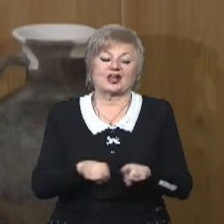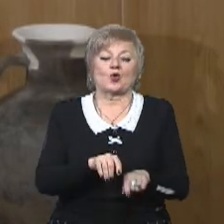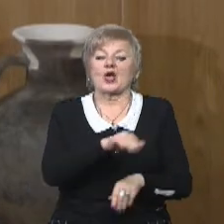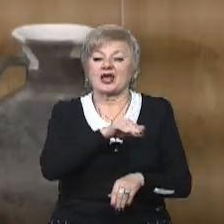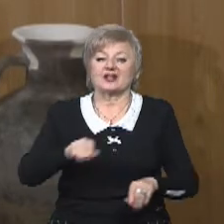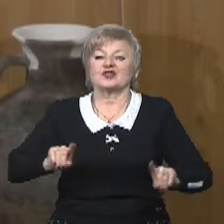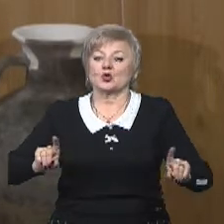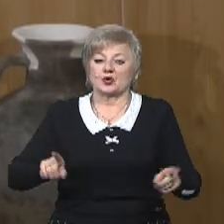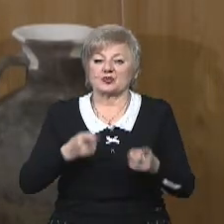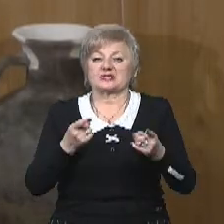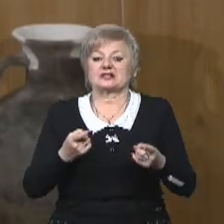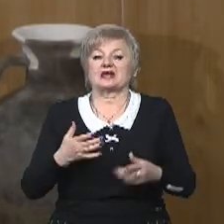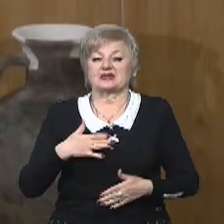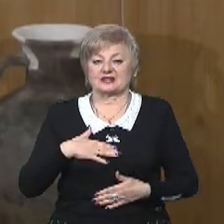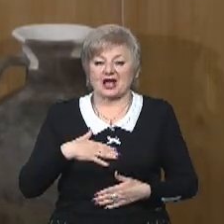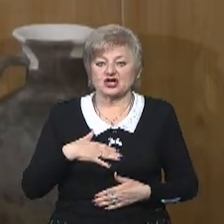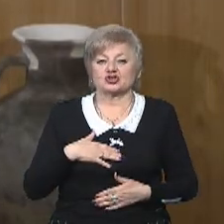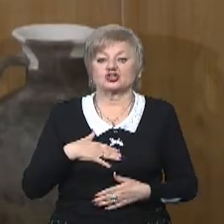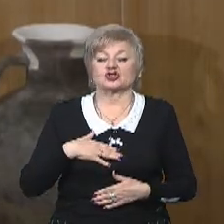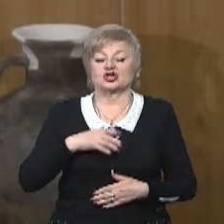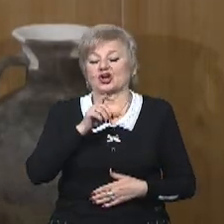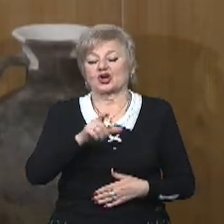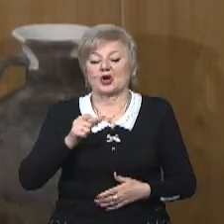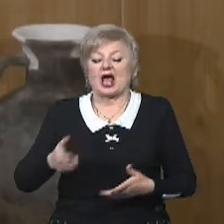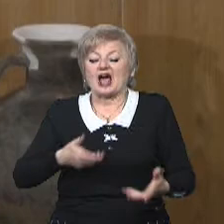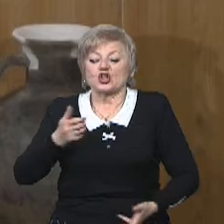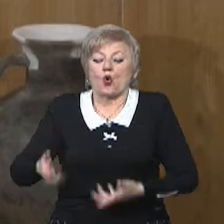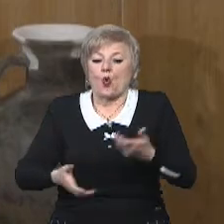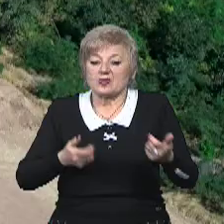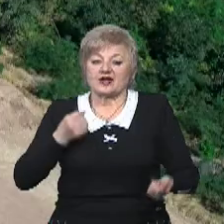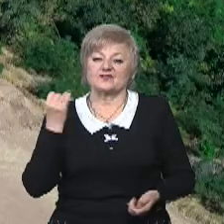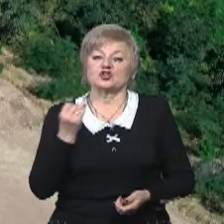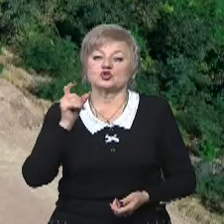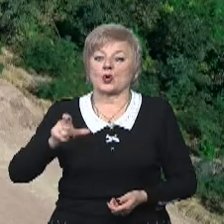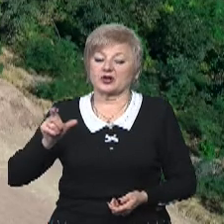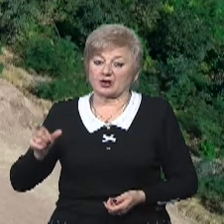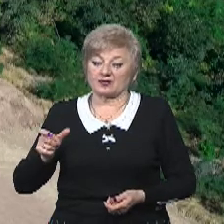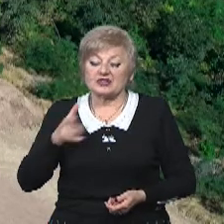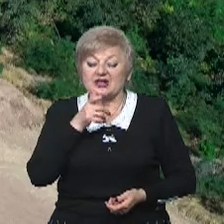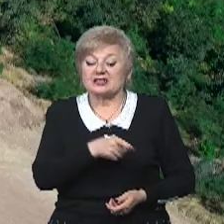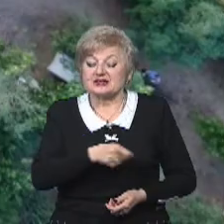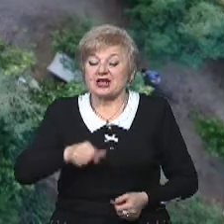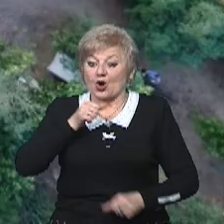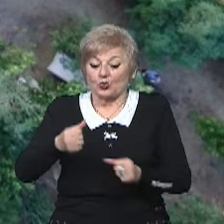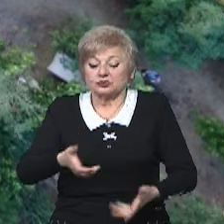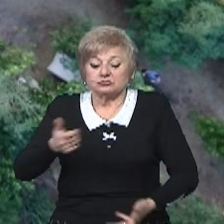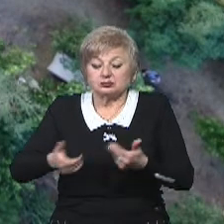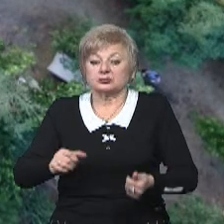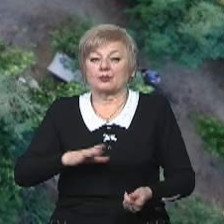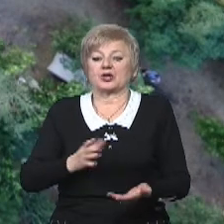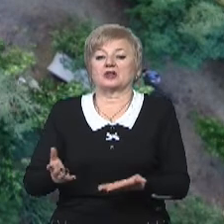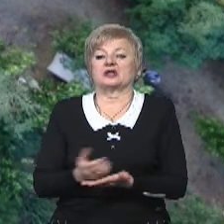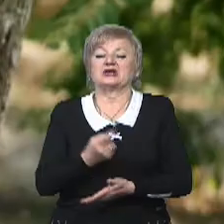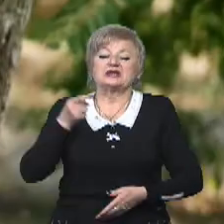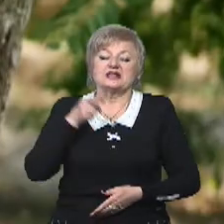організації, підтримки наших археологів, наших історики. За роки археологічних розкопок було знайдено близько